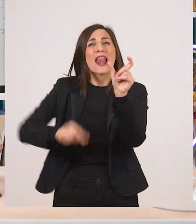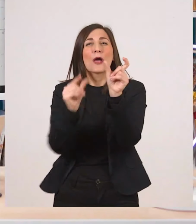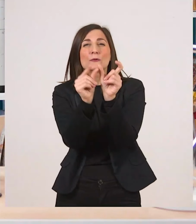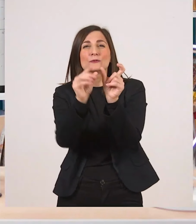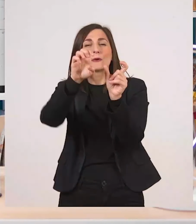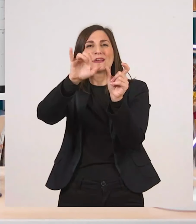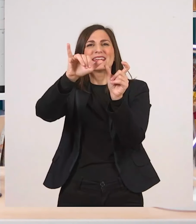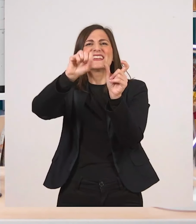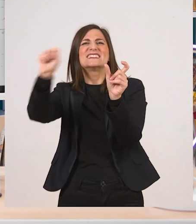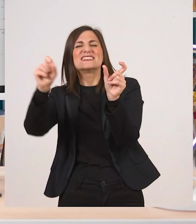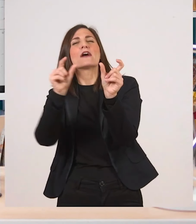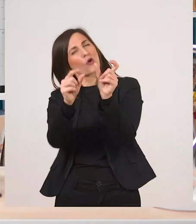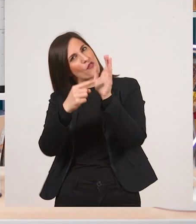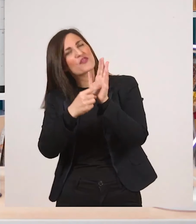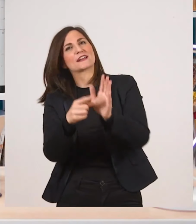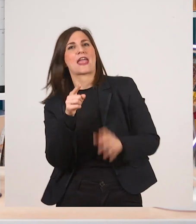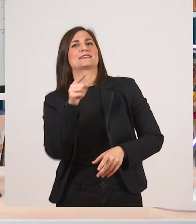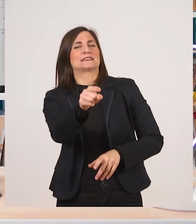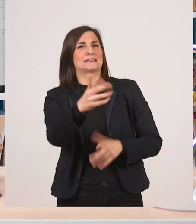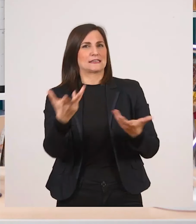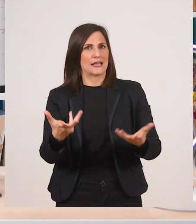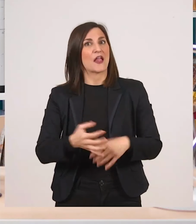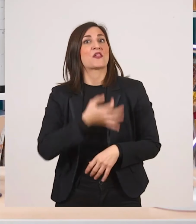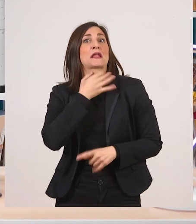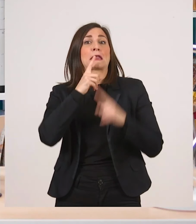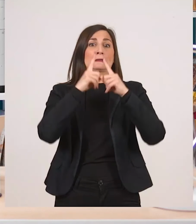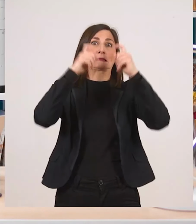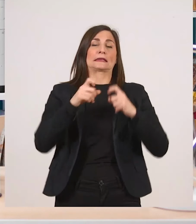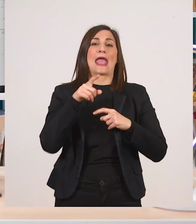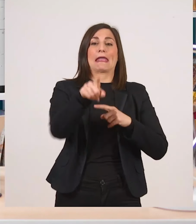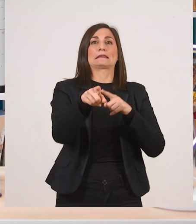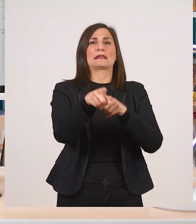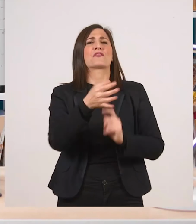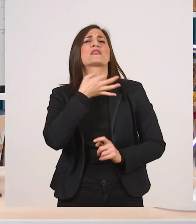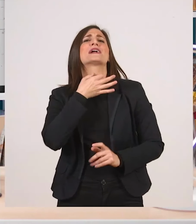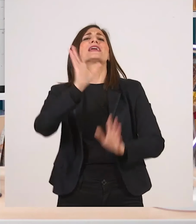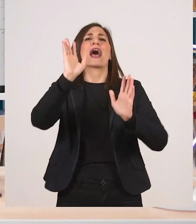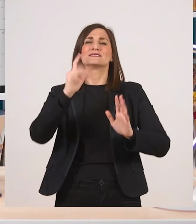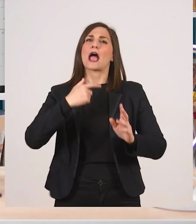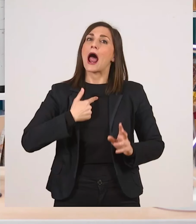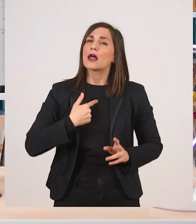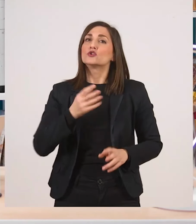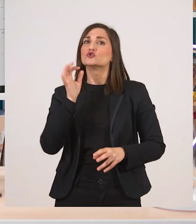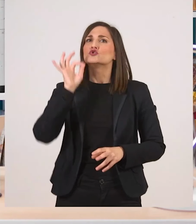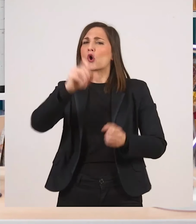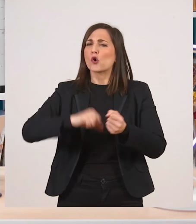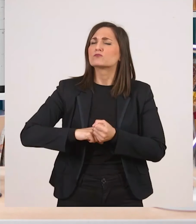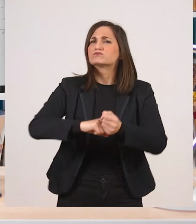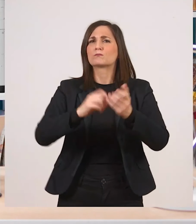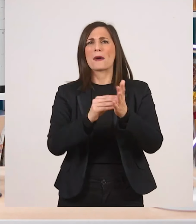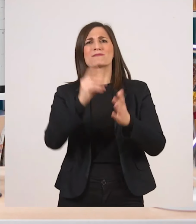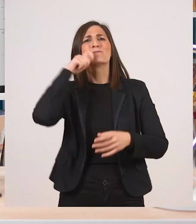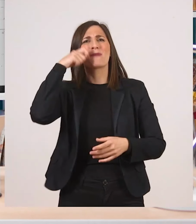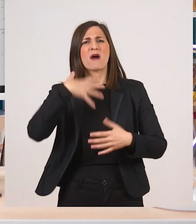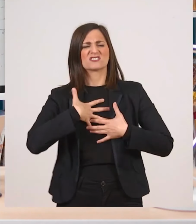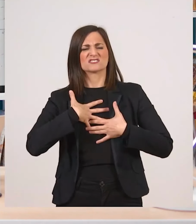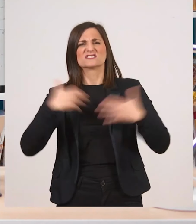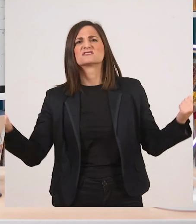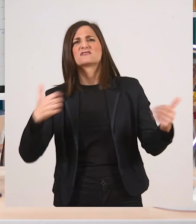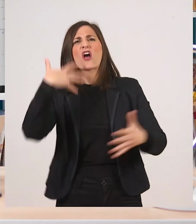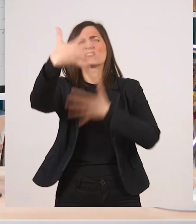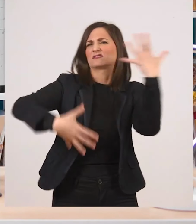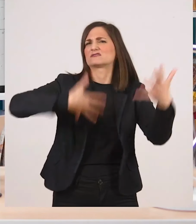είναι σε δεύτερο ενικό. Δεν είμαστε υποχρεωμένοι να τη χρησιμοποιήσουμε, τη βάζουμε μόνο για έμφαση. Όταν η μαμά είναι θυμωμένη και βρίσκει άνω